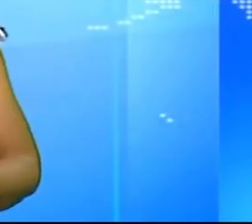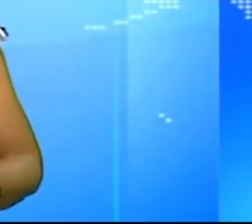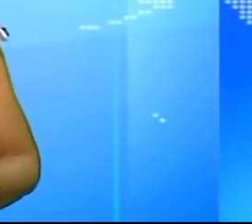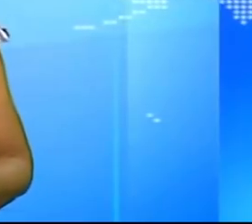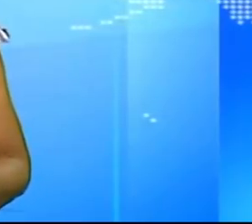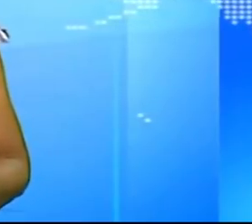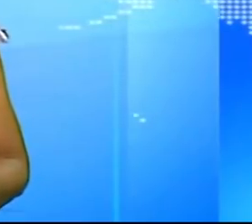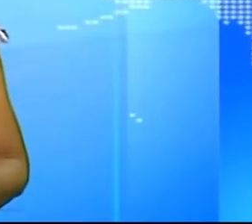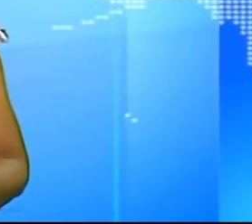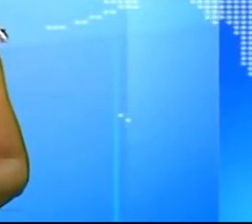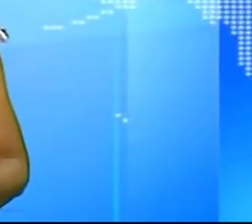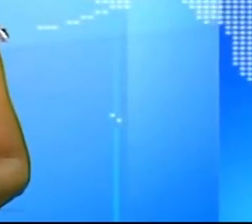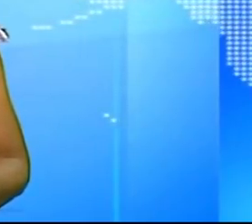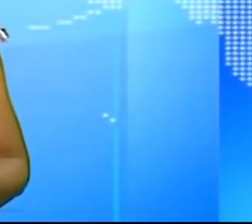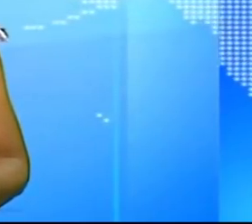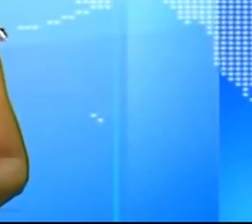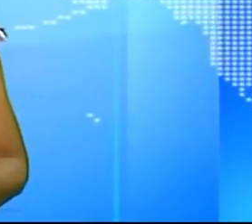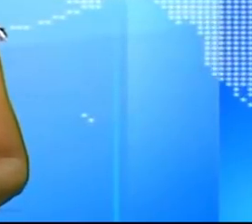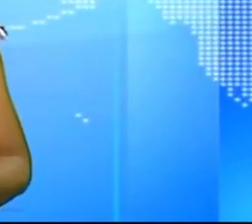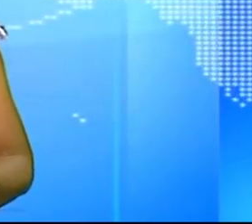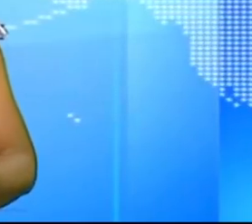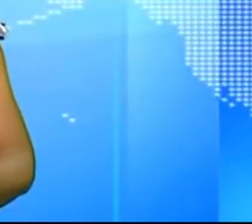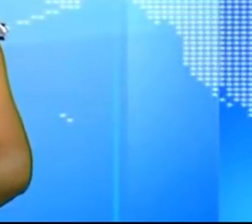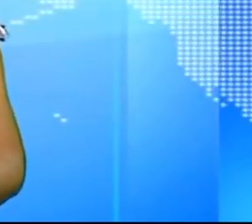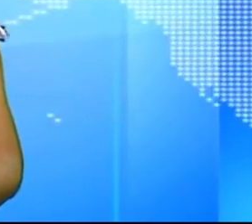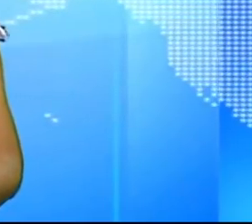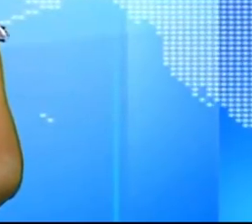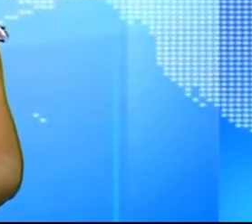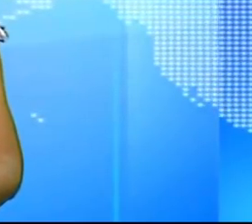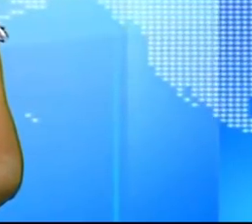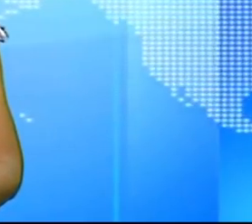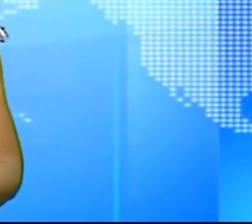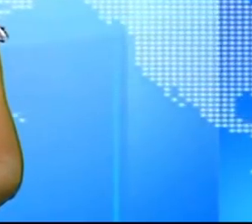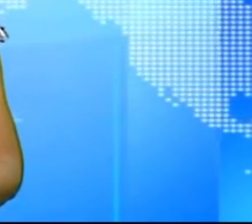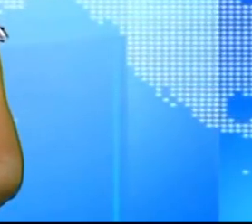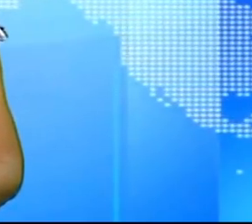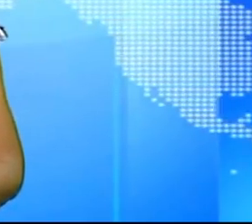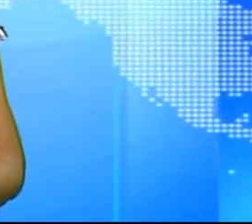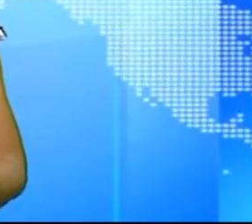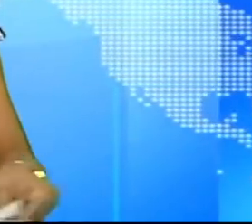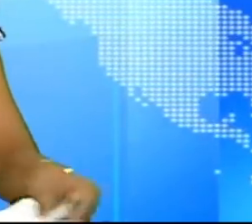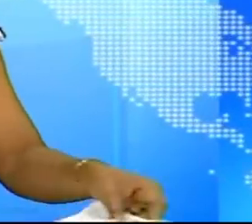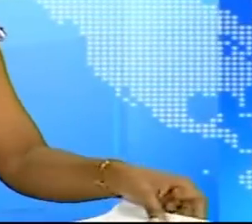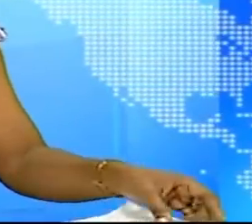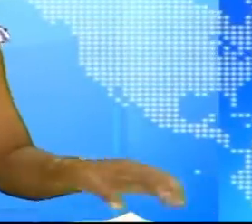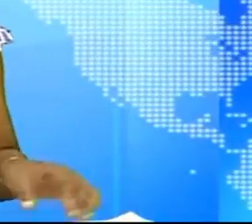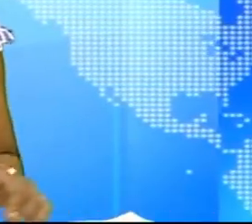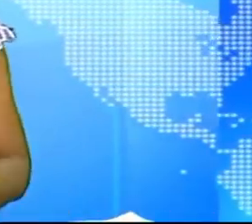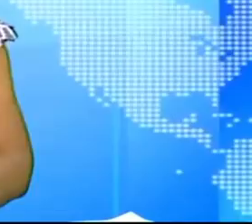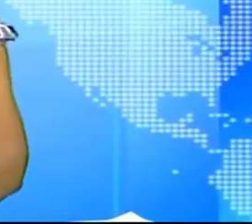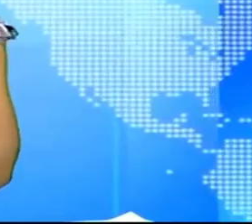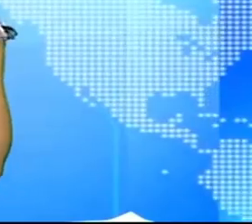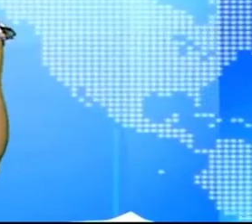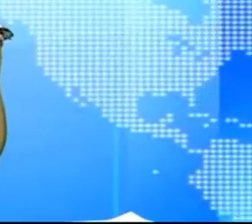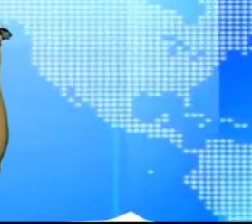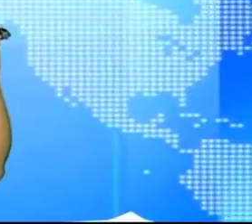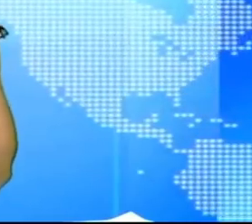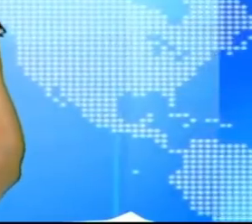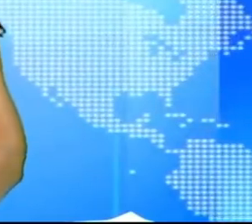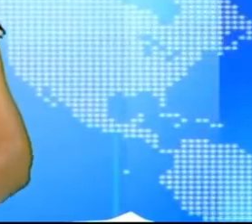notre interconnexion et l'humanité que nous partageons en tant qu'êtres humains. Une fois de